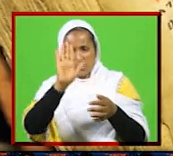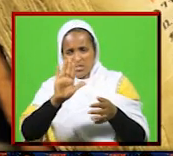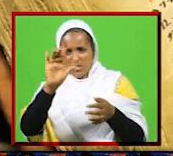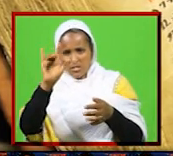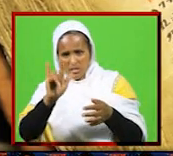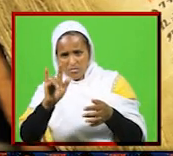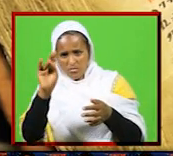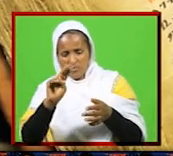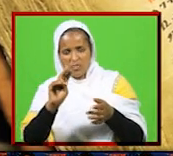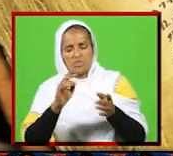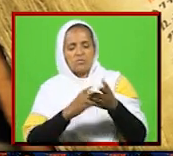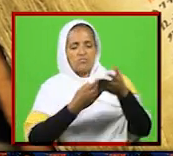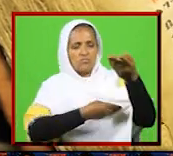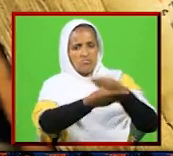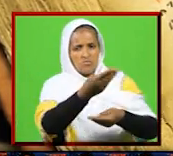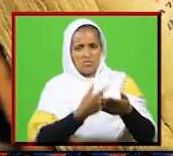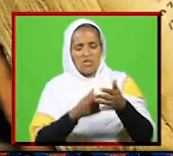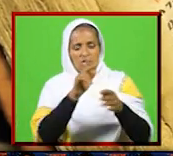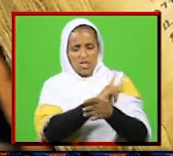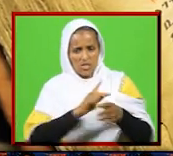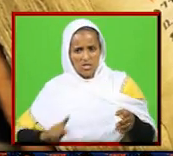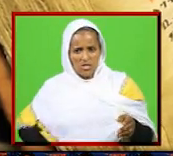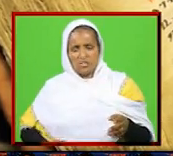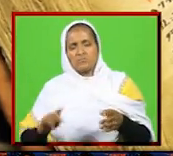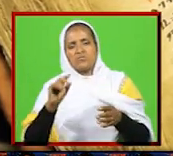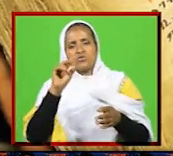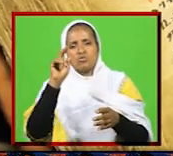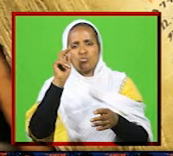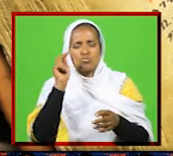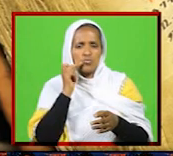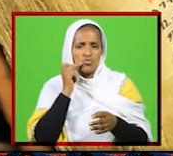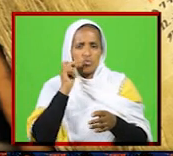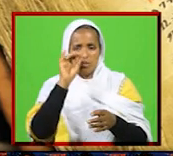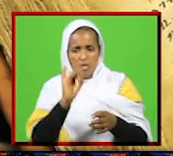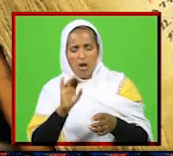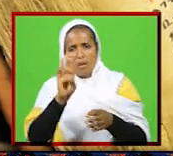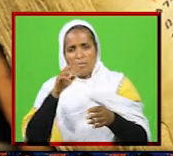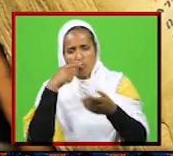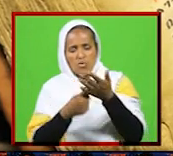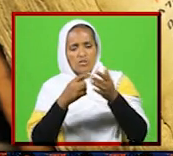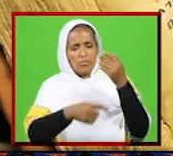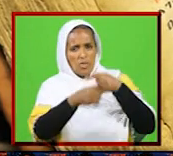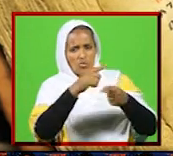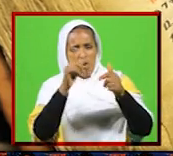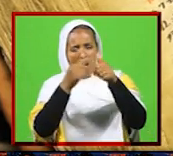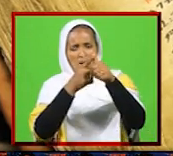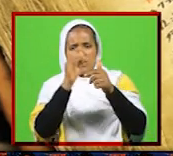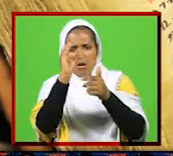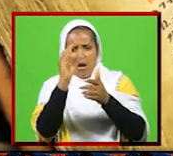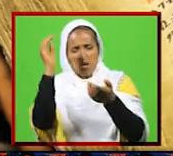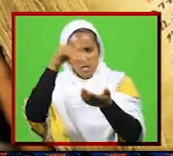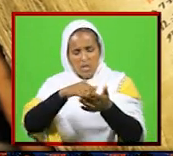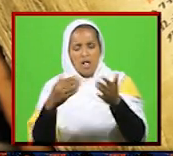ይገዛ የነበረ ዋክሽሙ ዋክሽም ጅሮሰን ንግስት ድሉስና የሚባሉ እነዚህ